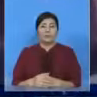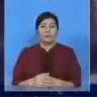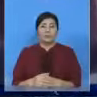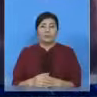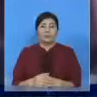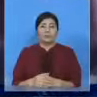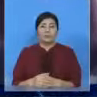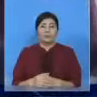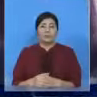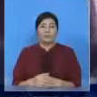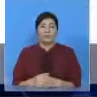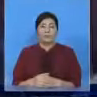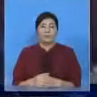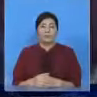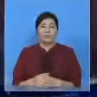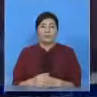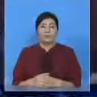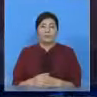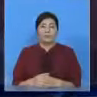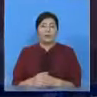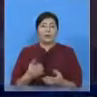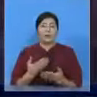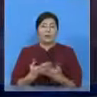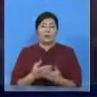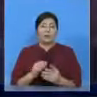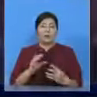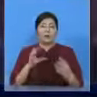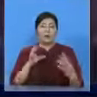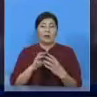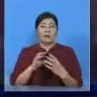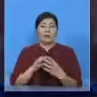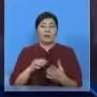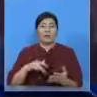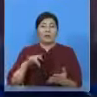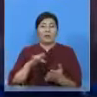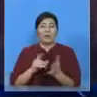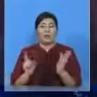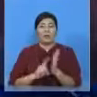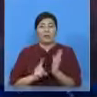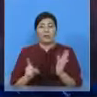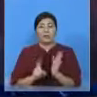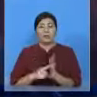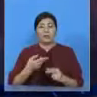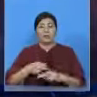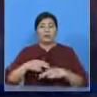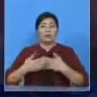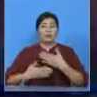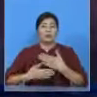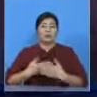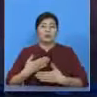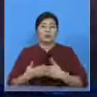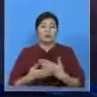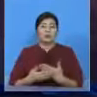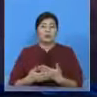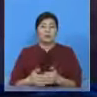келсе тайыздау болса. Қажетіміз автобус. Қалаға қарай шыққанда осымен жүреміз. Сосын